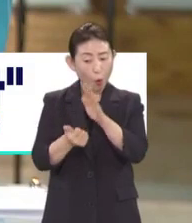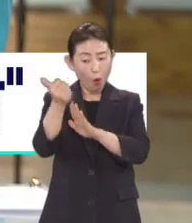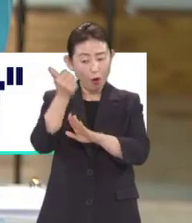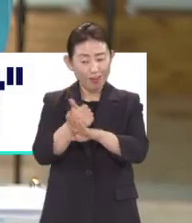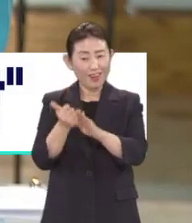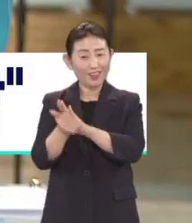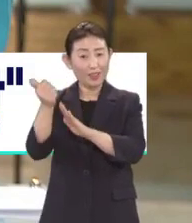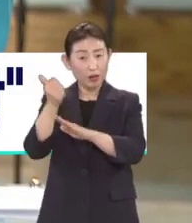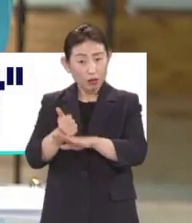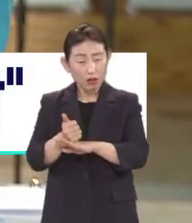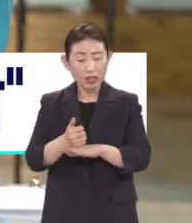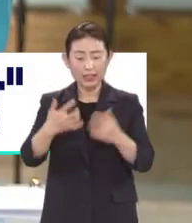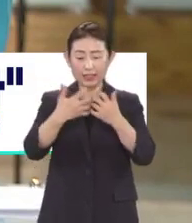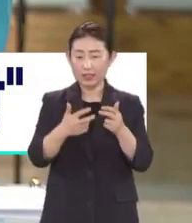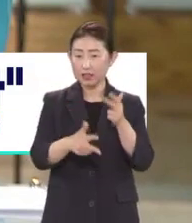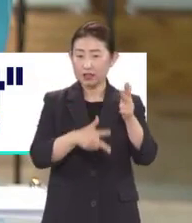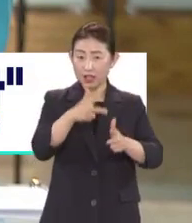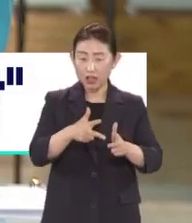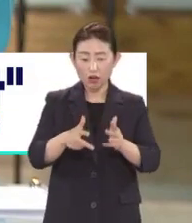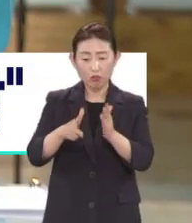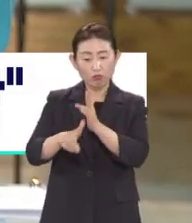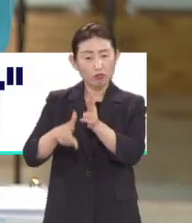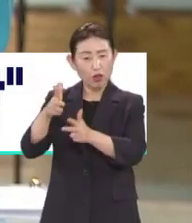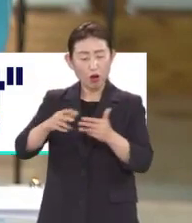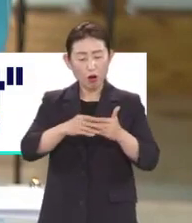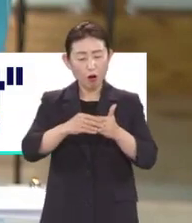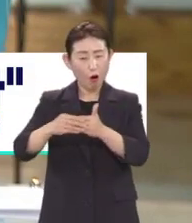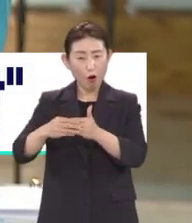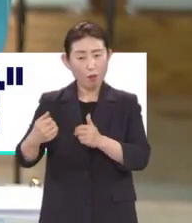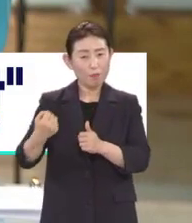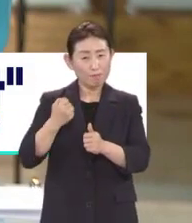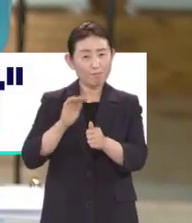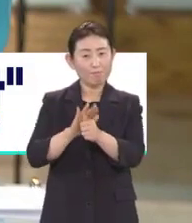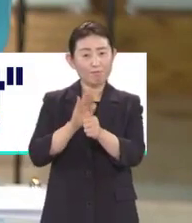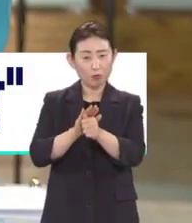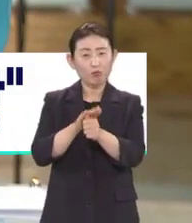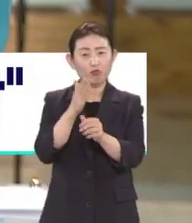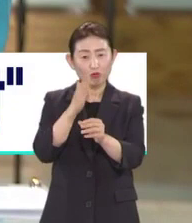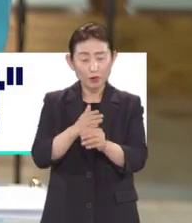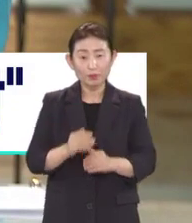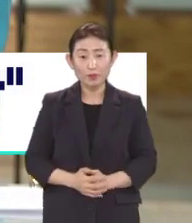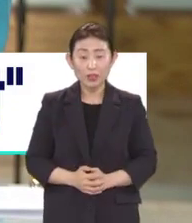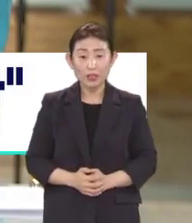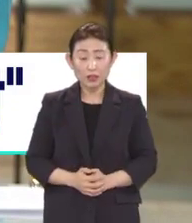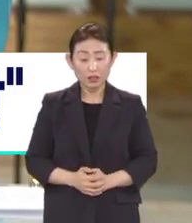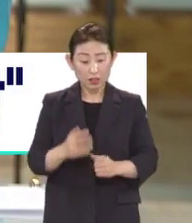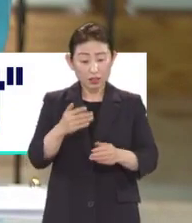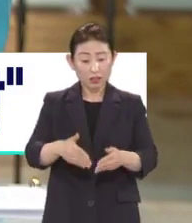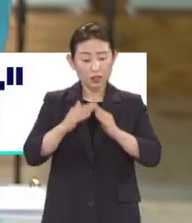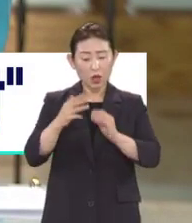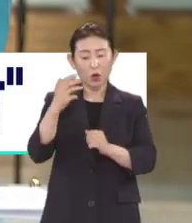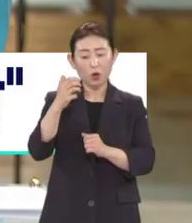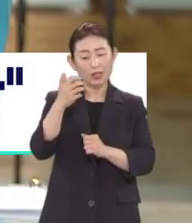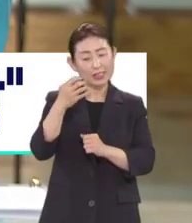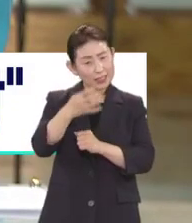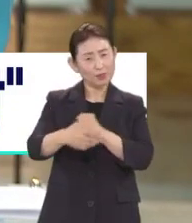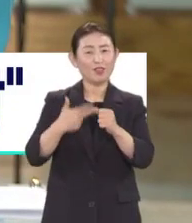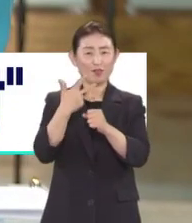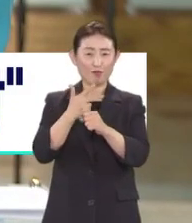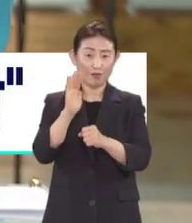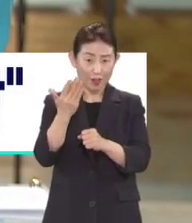남기며 우리나라 기계산업과 제조업의 성장을 이끌어왔습니다. 기계원의 47년은 한국산업의 역사이기도